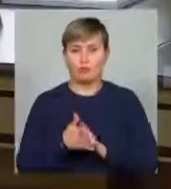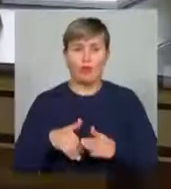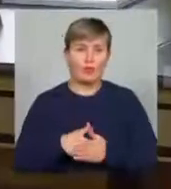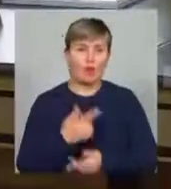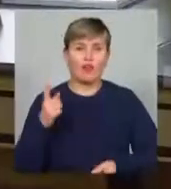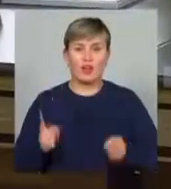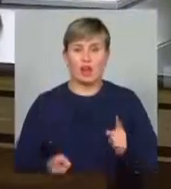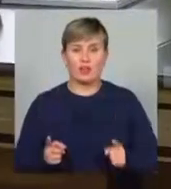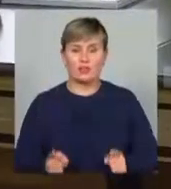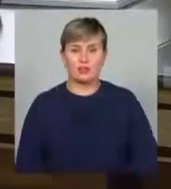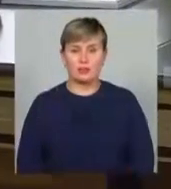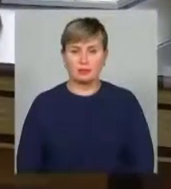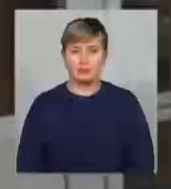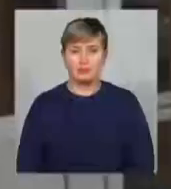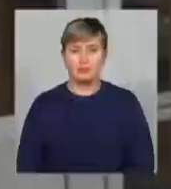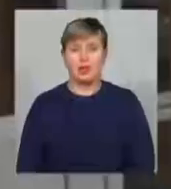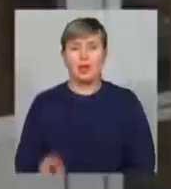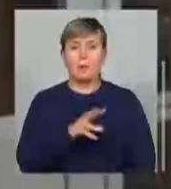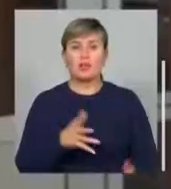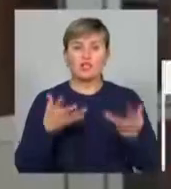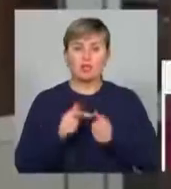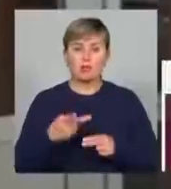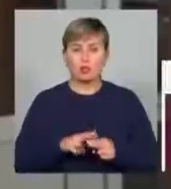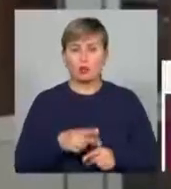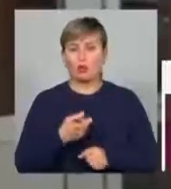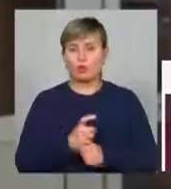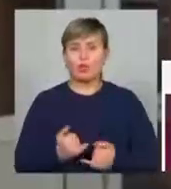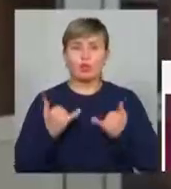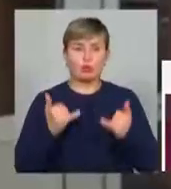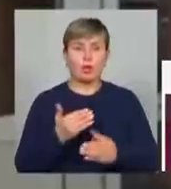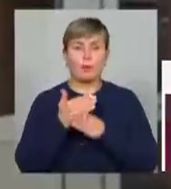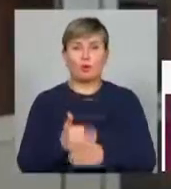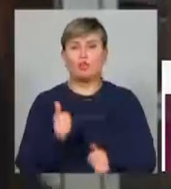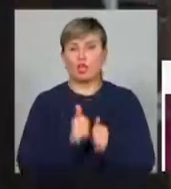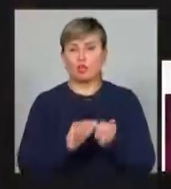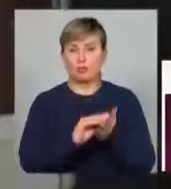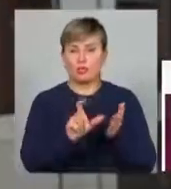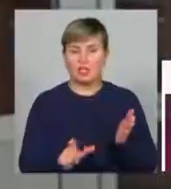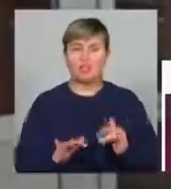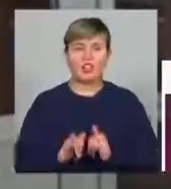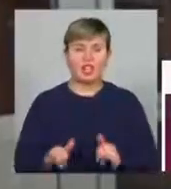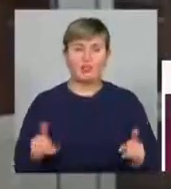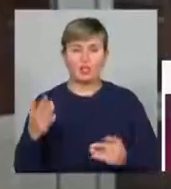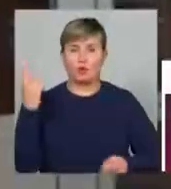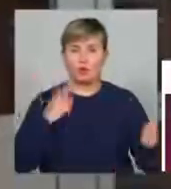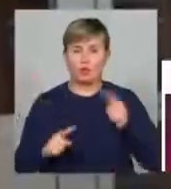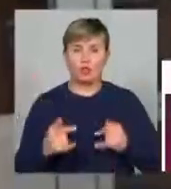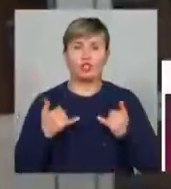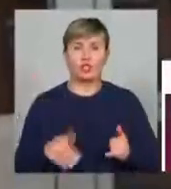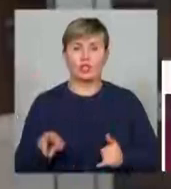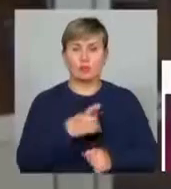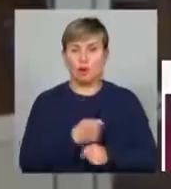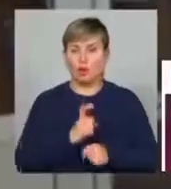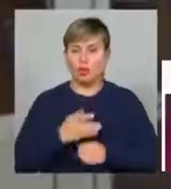реальности. Мы считаем, что это очень достойная помощь каждому писателю в развитии его творчества. Сейчас мы все